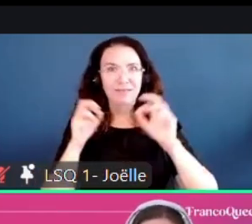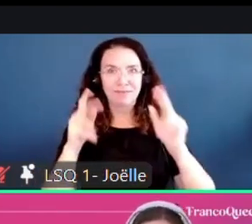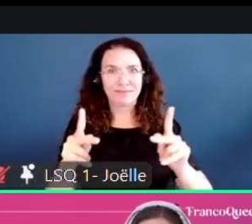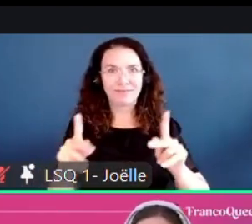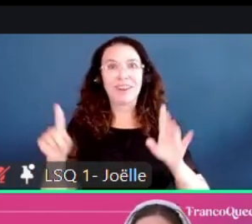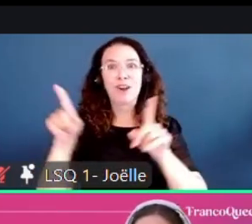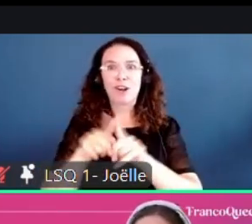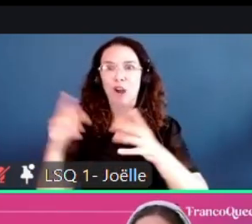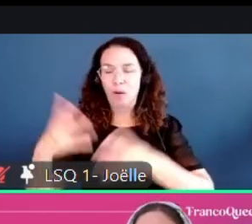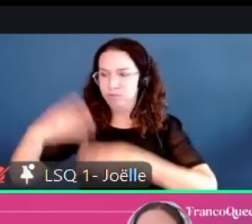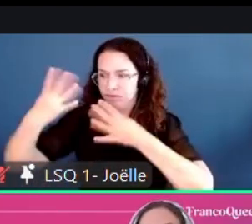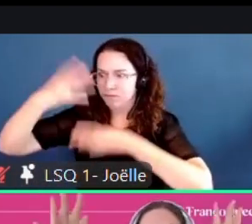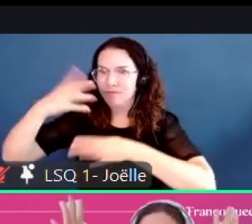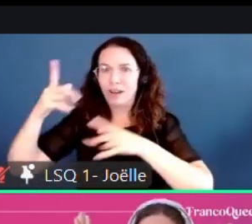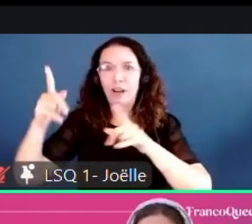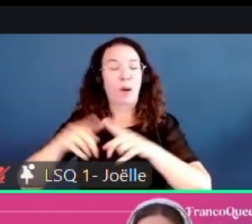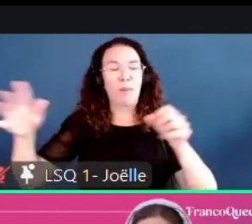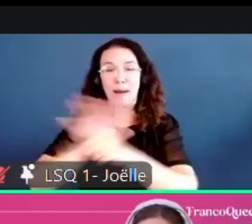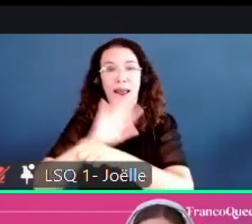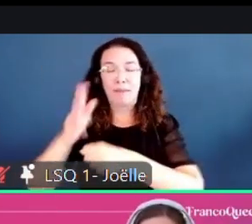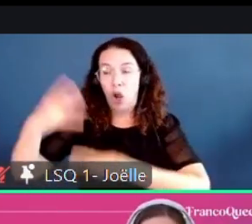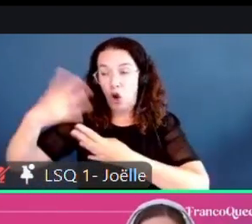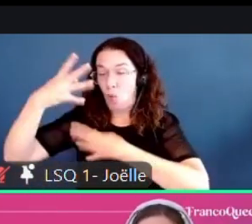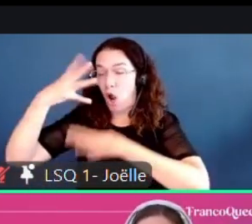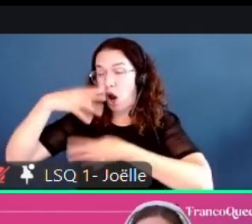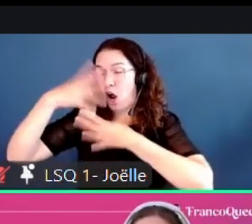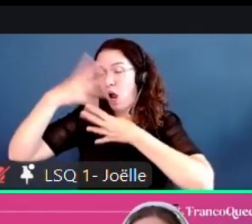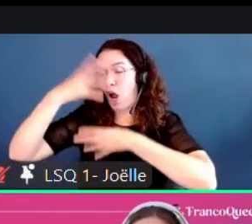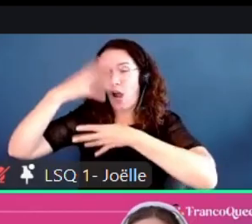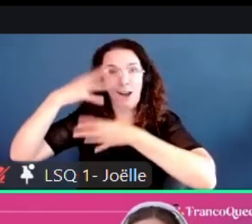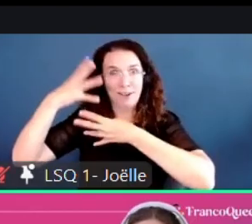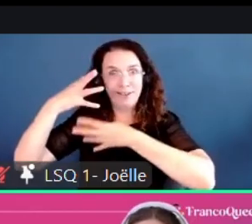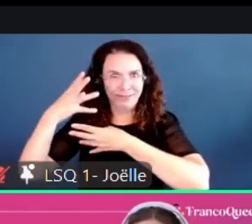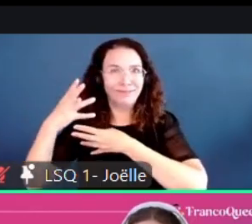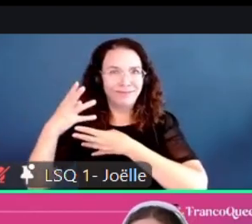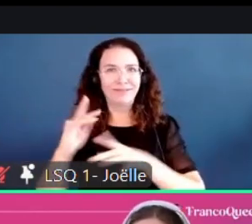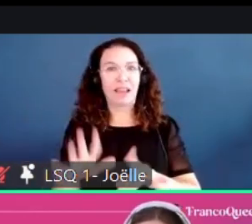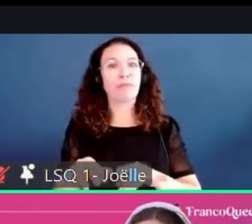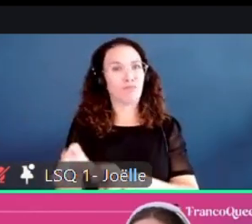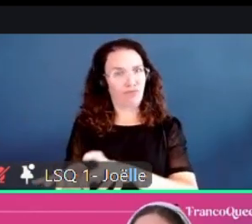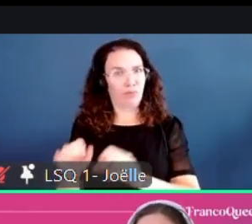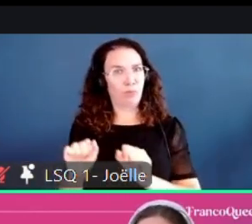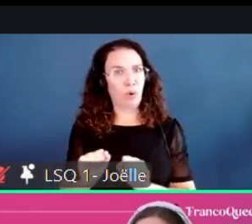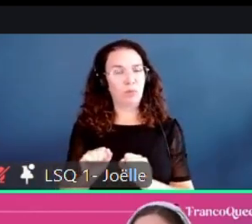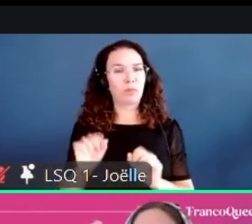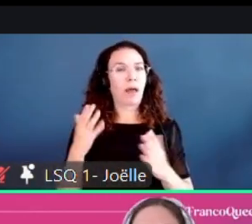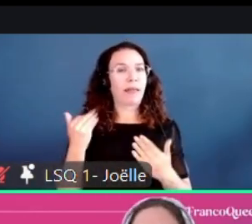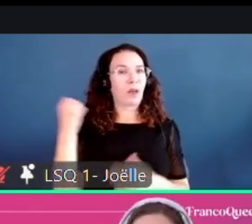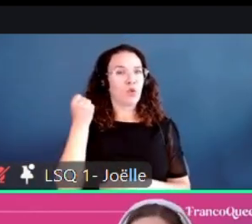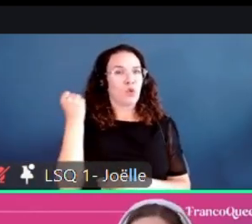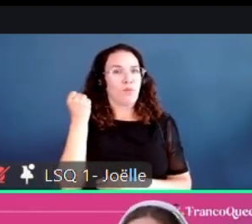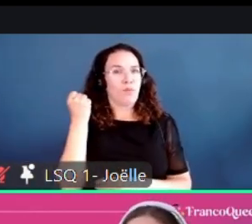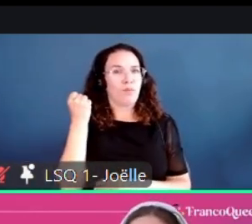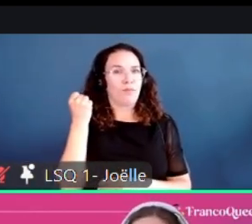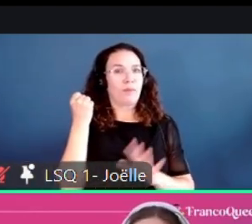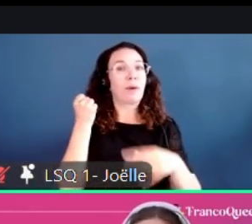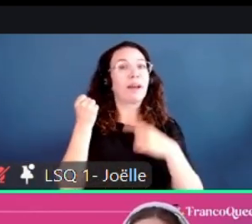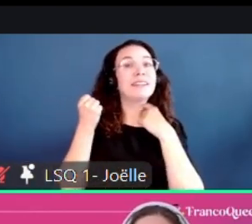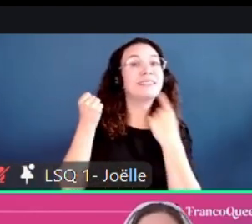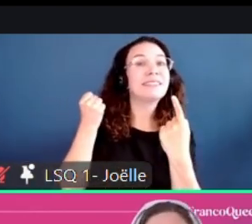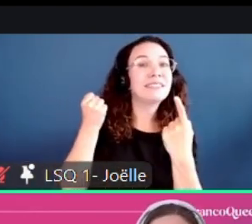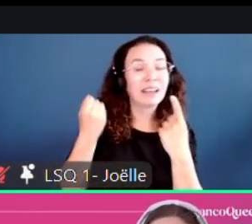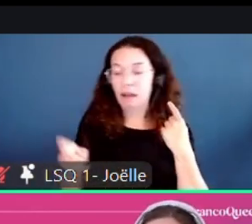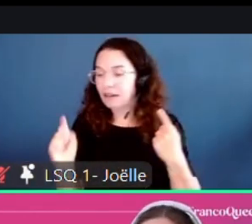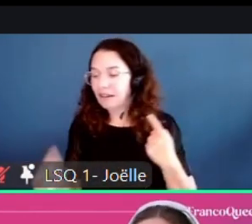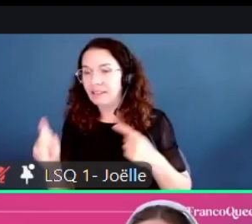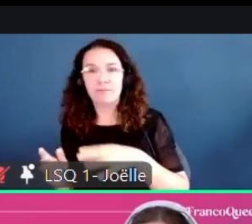Ça va faire comme une pluie de réponses dans le clavardage. Euh, pour s'assurer comme ça, on va voir toute la diversité de réponses